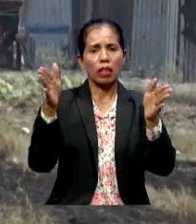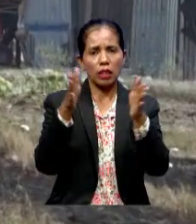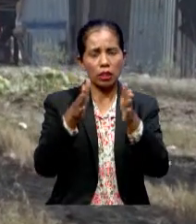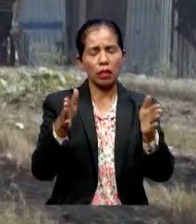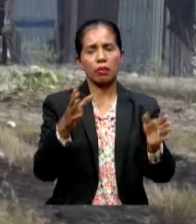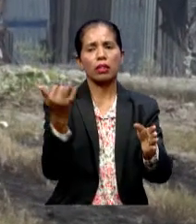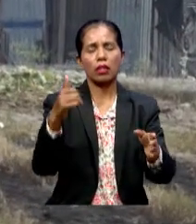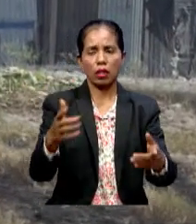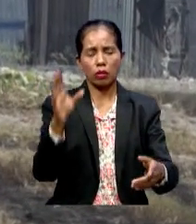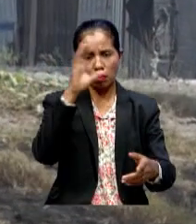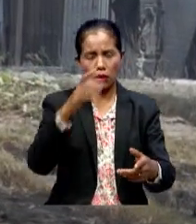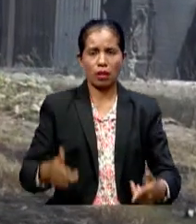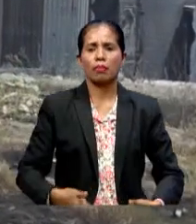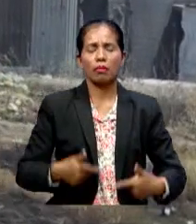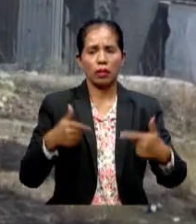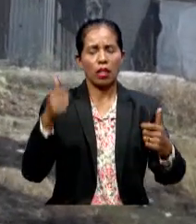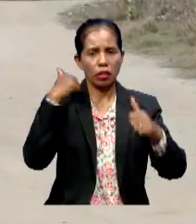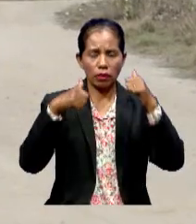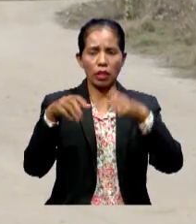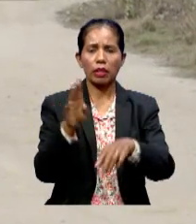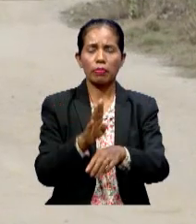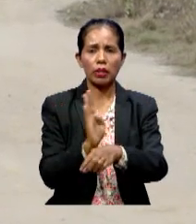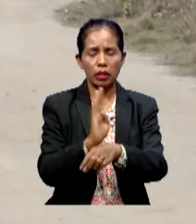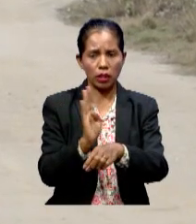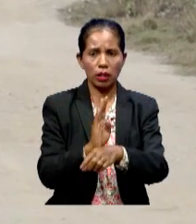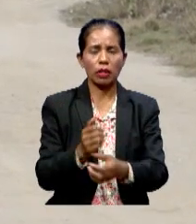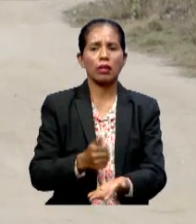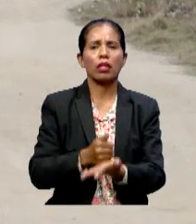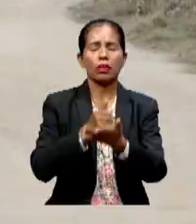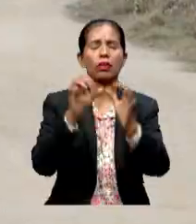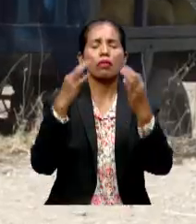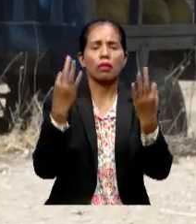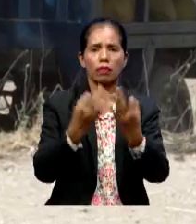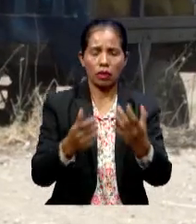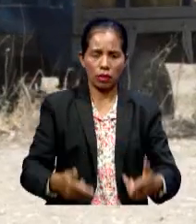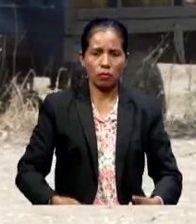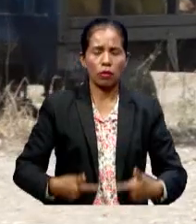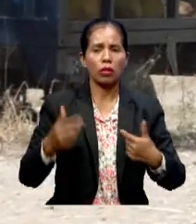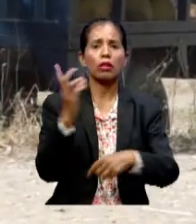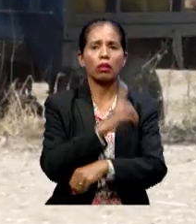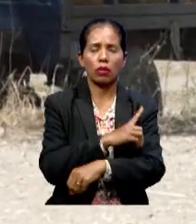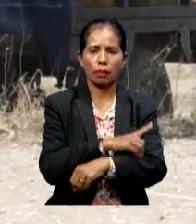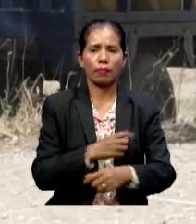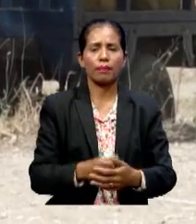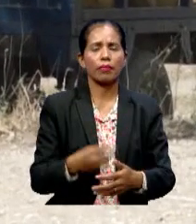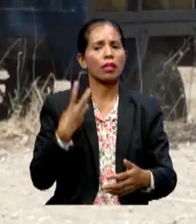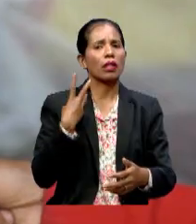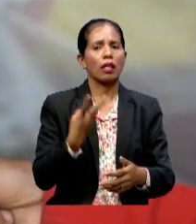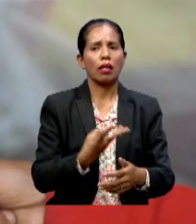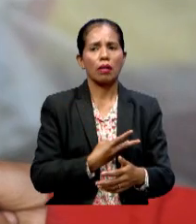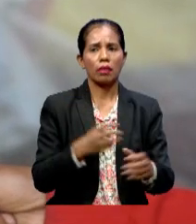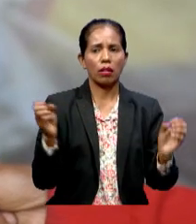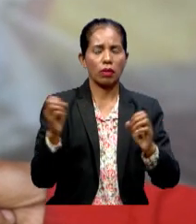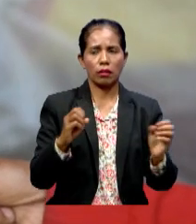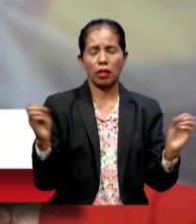bukamoris tamba atividade negócio ne basira halo durante ne mak sustenta família ne moris loro loro. Ne ame Laos ni